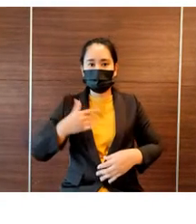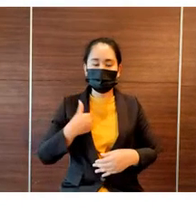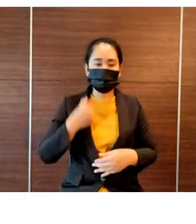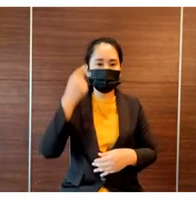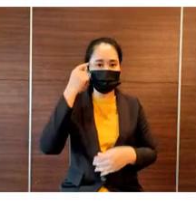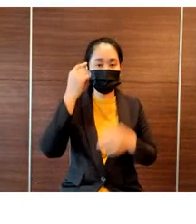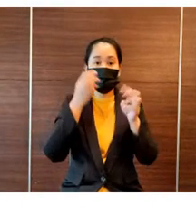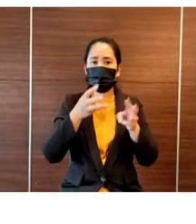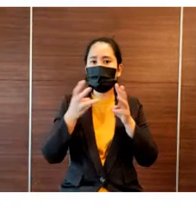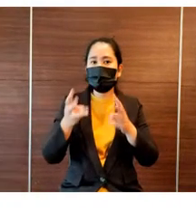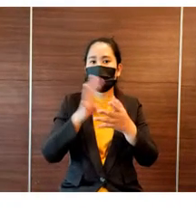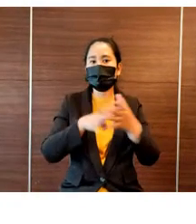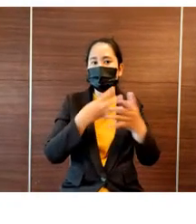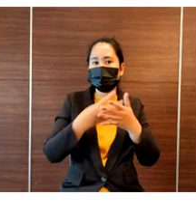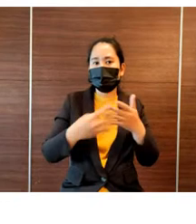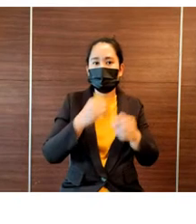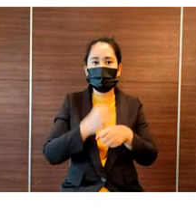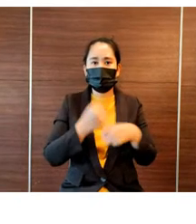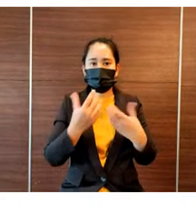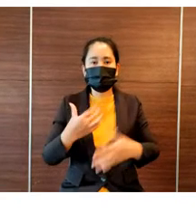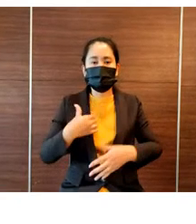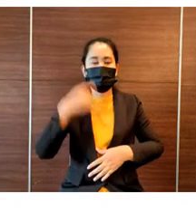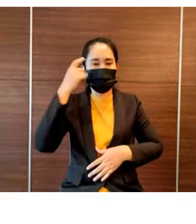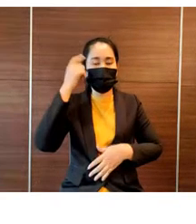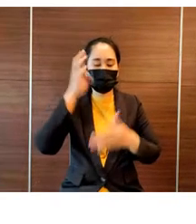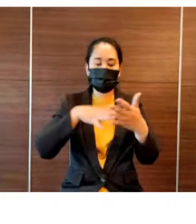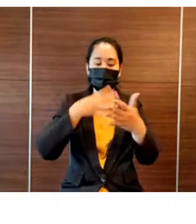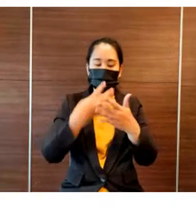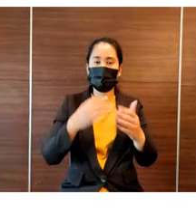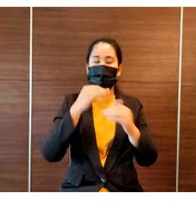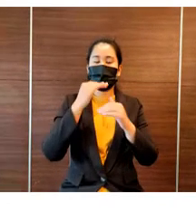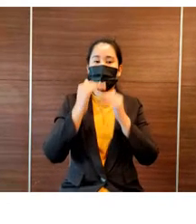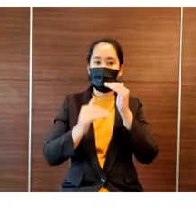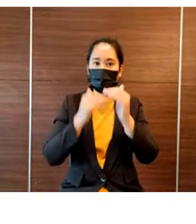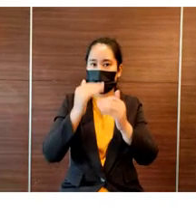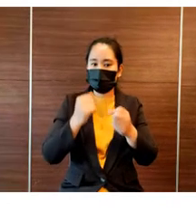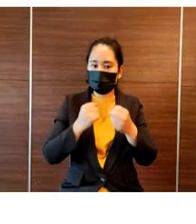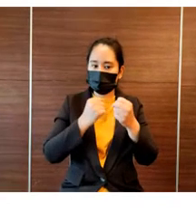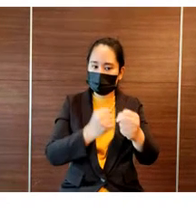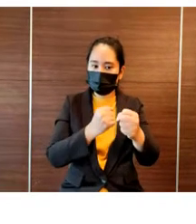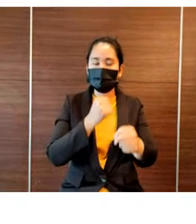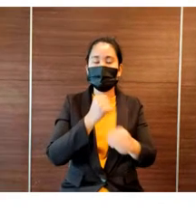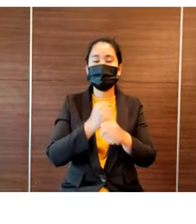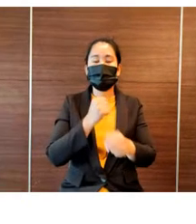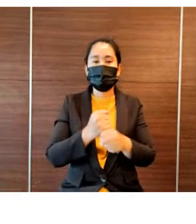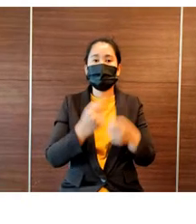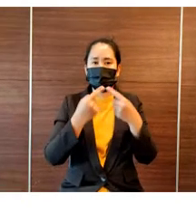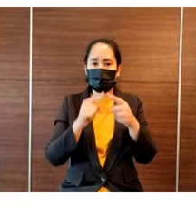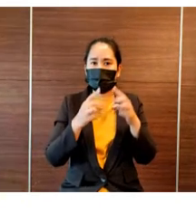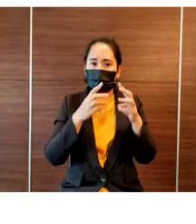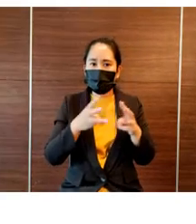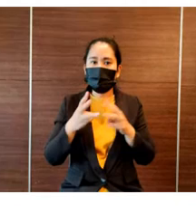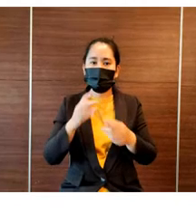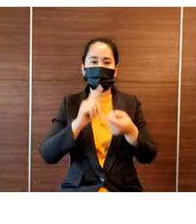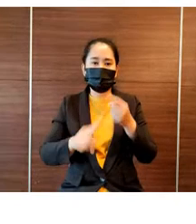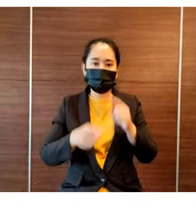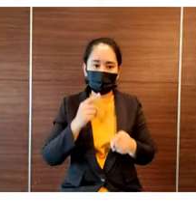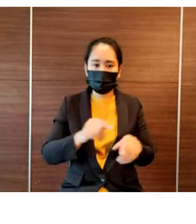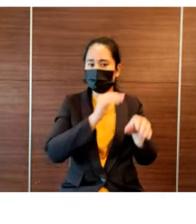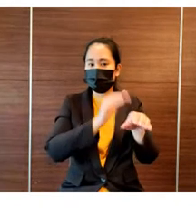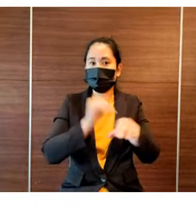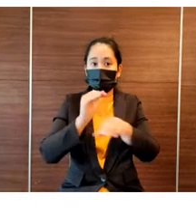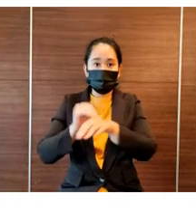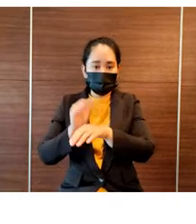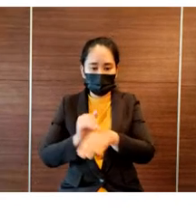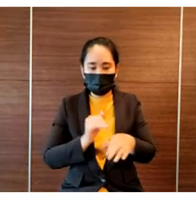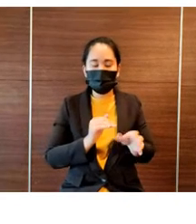เซตดีมากนะบินกำลังจะขยายไปหลายศูนย์มากอย่างเงี้ยแต่ว่าเรื่องของการเข้าถึงอะการเข้าถึงเพื่อนเราก็ดีหรือการที่จะ